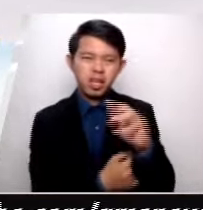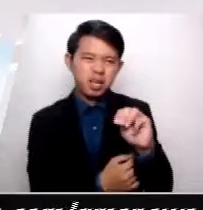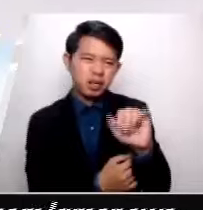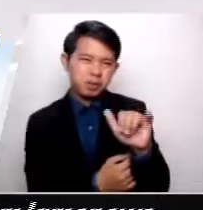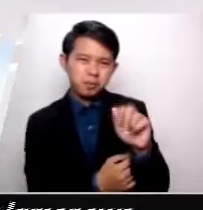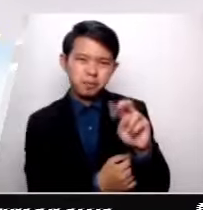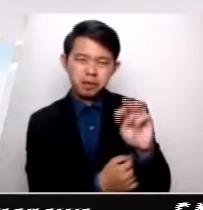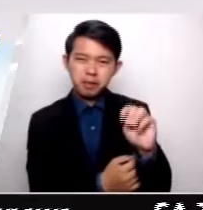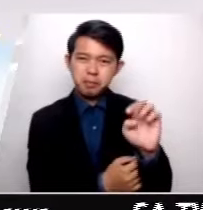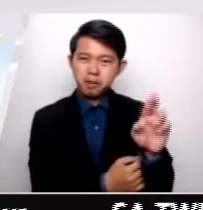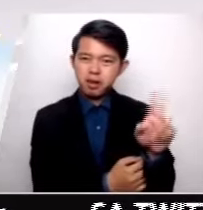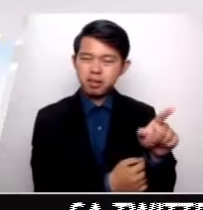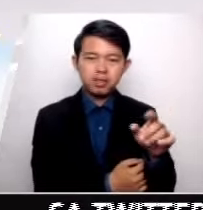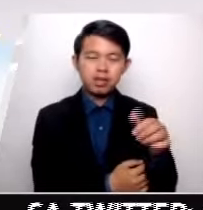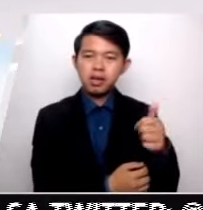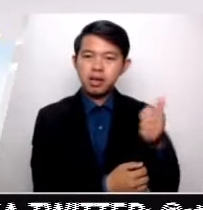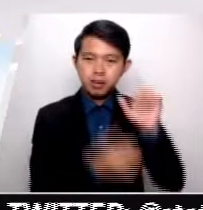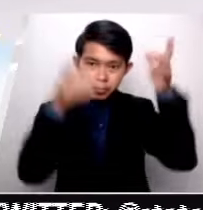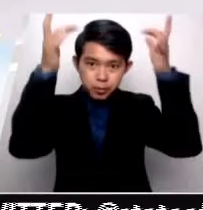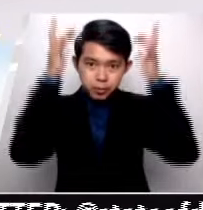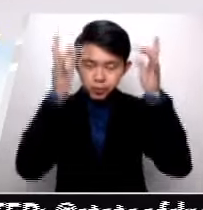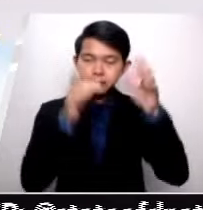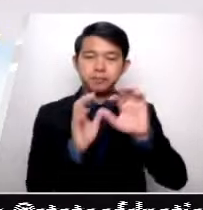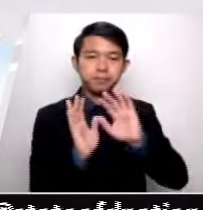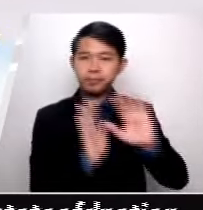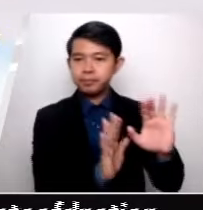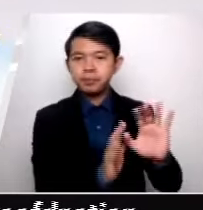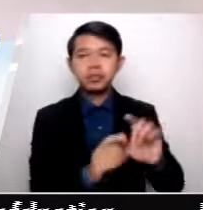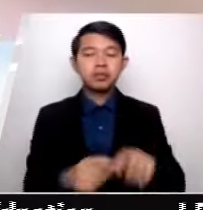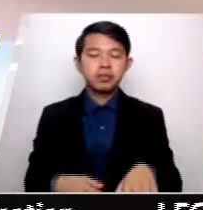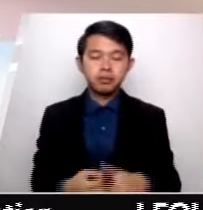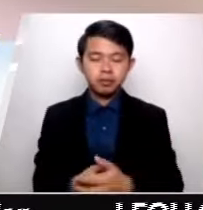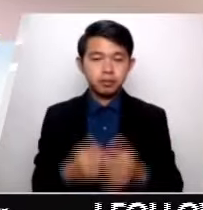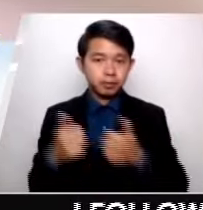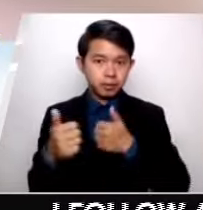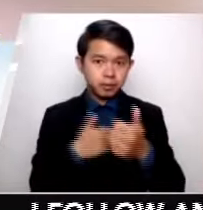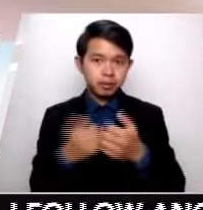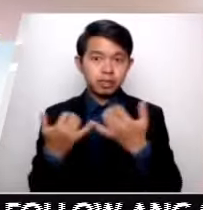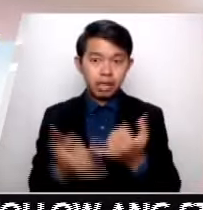second runner-up sa kompetisyon. Si Rachel Gupta ng India ang